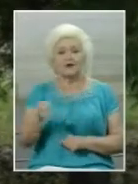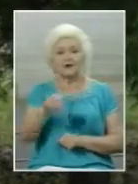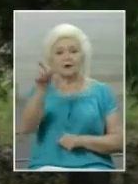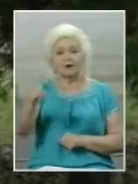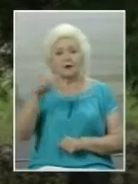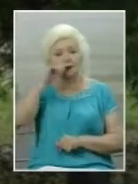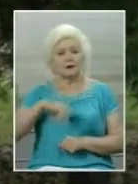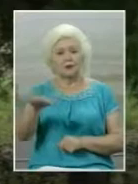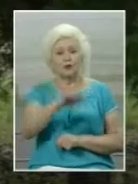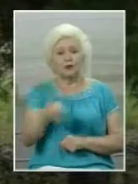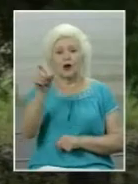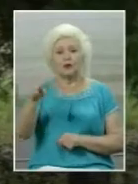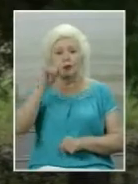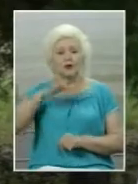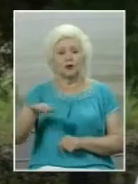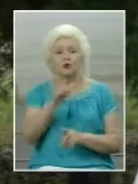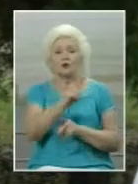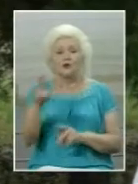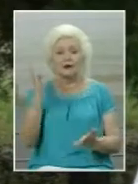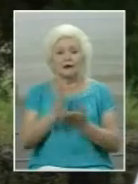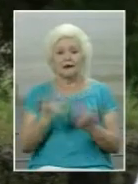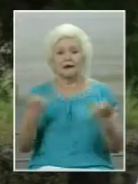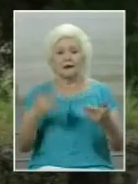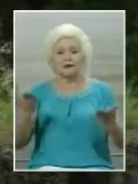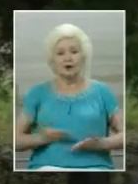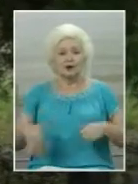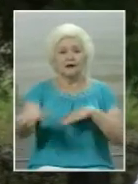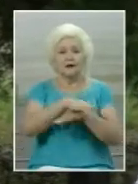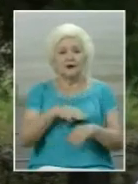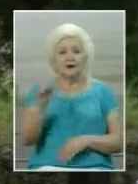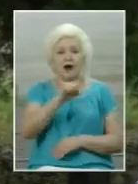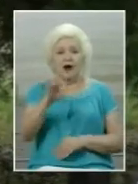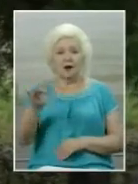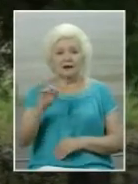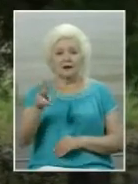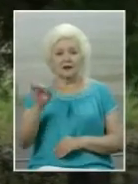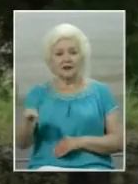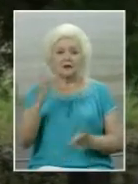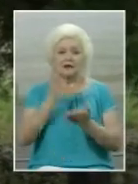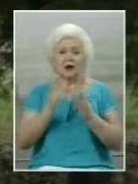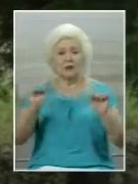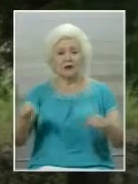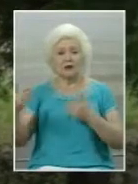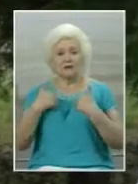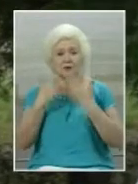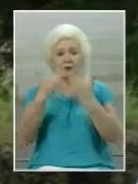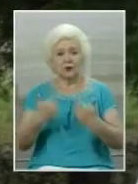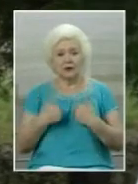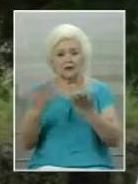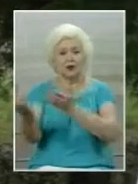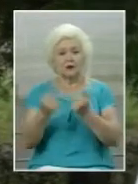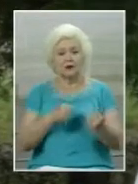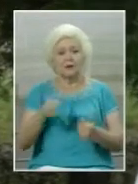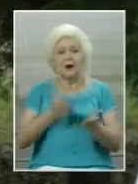України, а також громадянам України, які зараз проживають на території АР Крим, є можливість звернутися до нас і отримати послугу